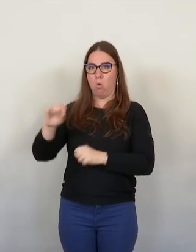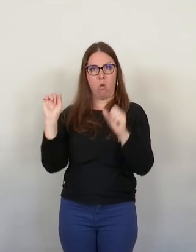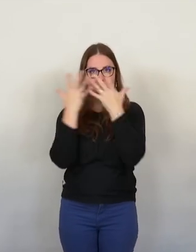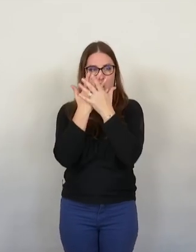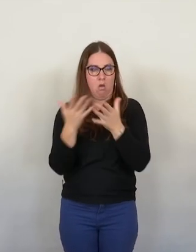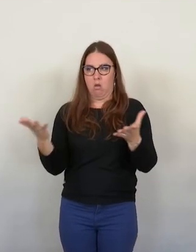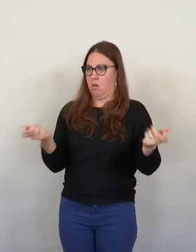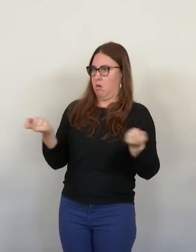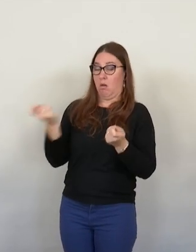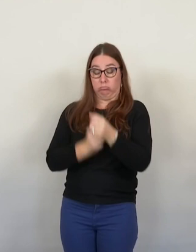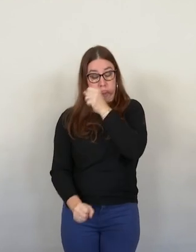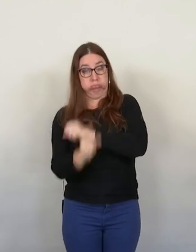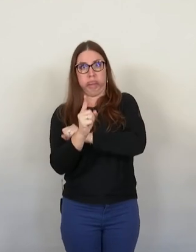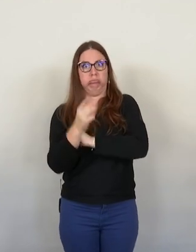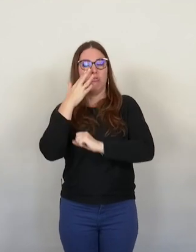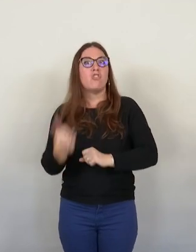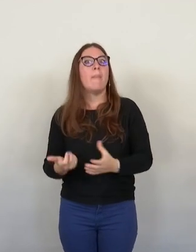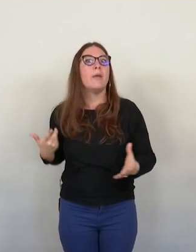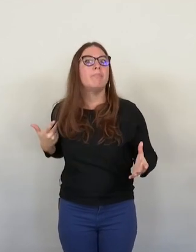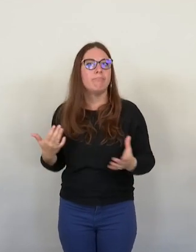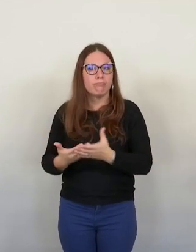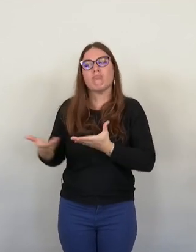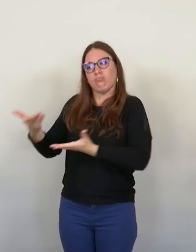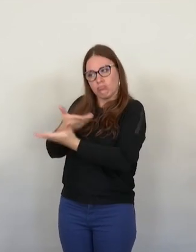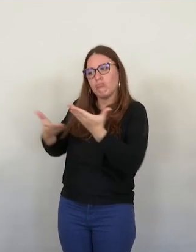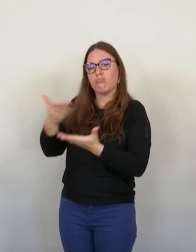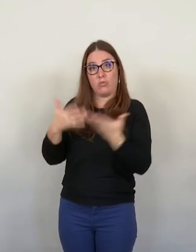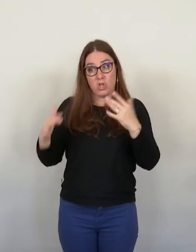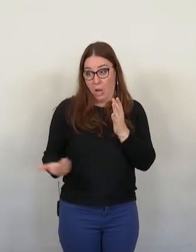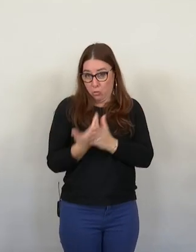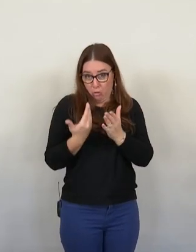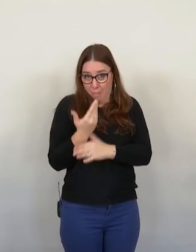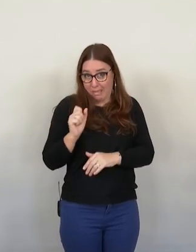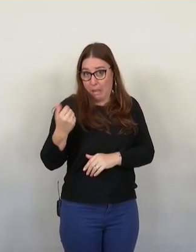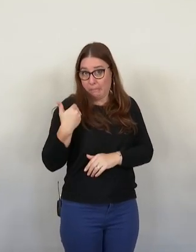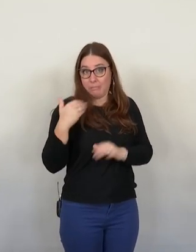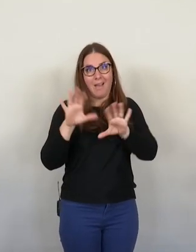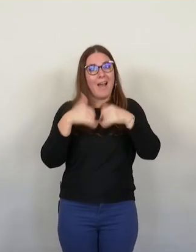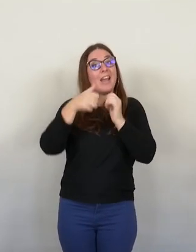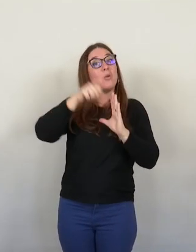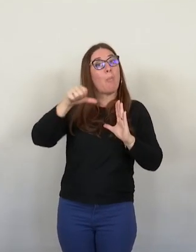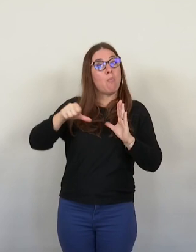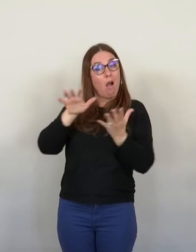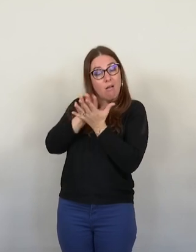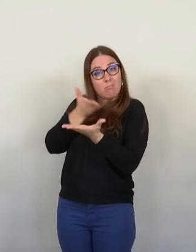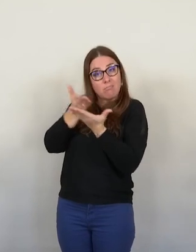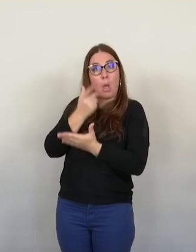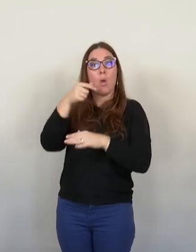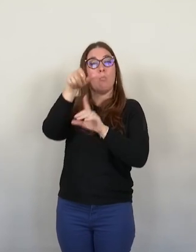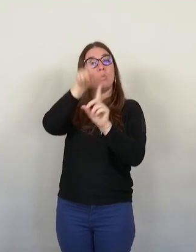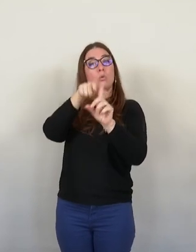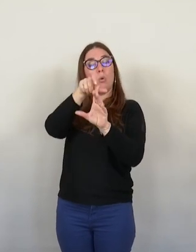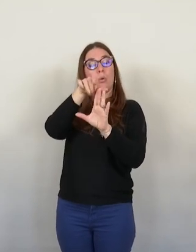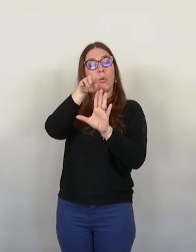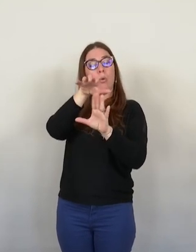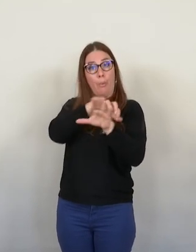est très singulière nous avons eu l'occasion de parler de ce dossier encore ce matin dans notre réunion mensuelle avec Monsieur le